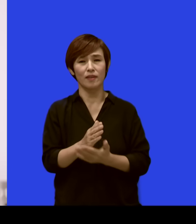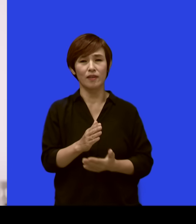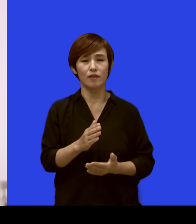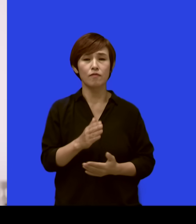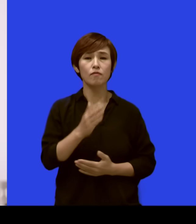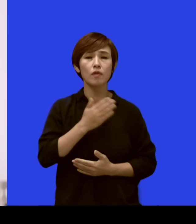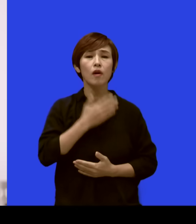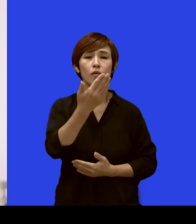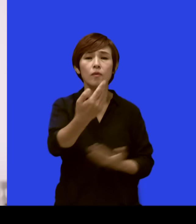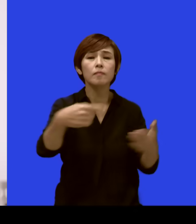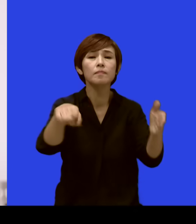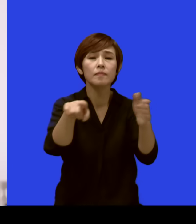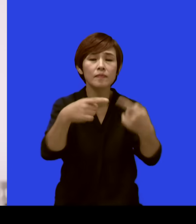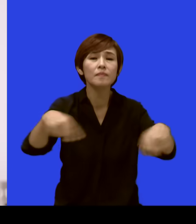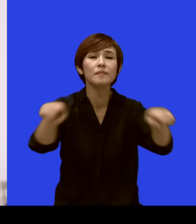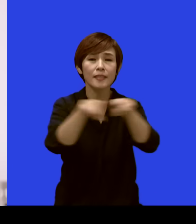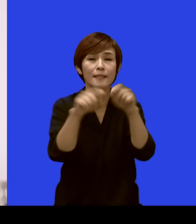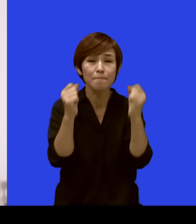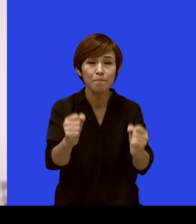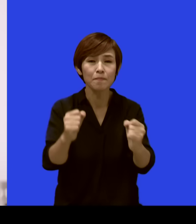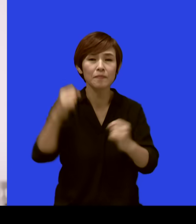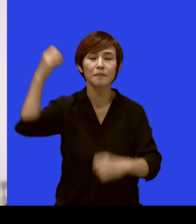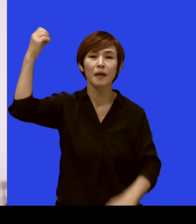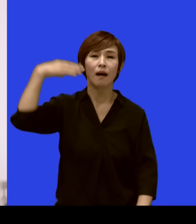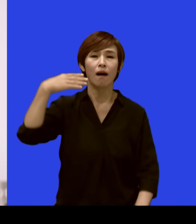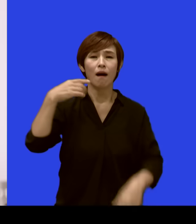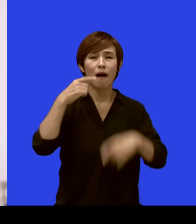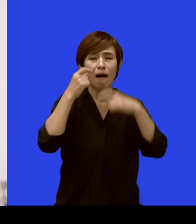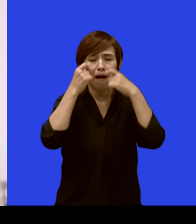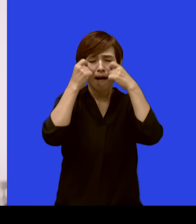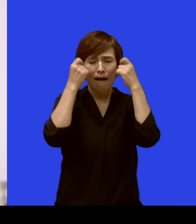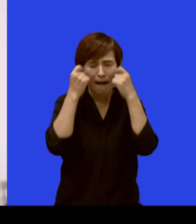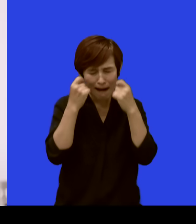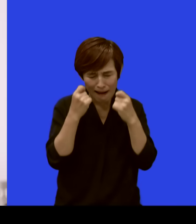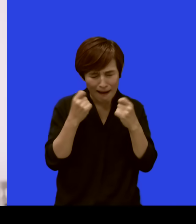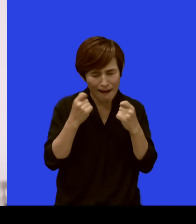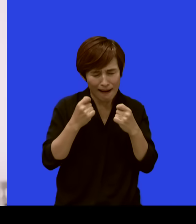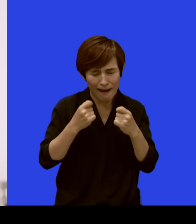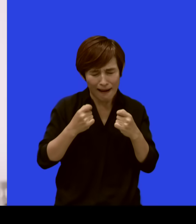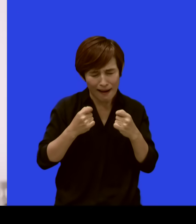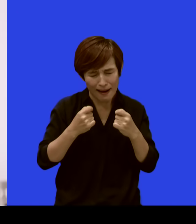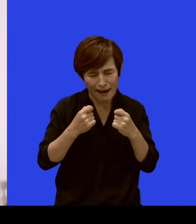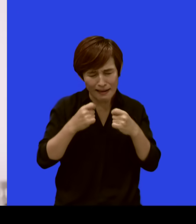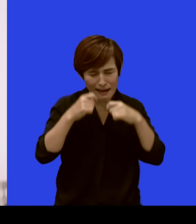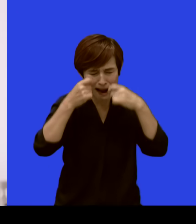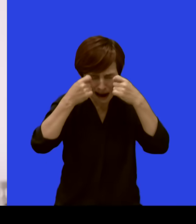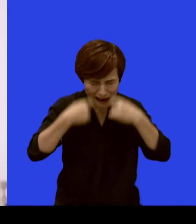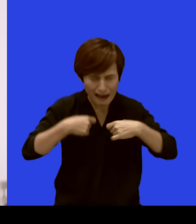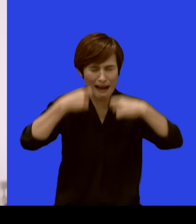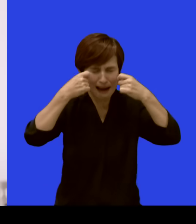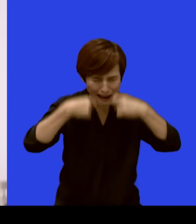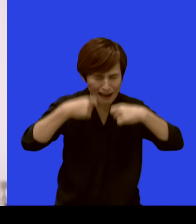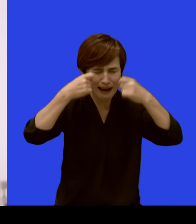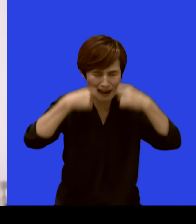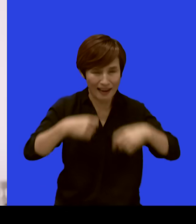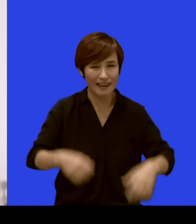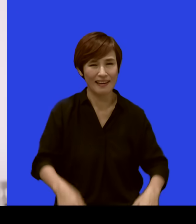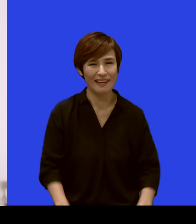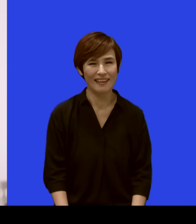너와 함께합니다. 제가 눈물이 뻥 터졌습니다. 제가 엉엉 울기 시작을